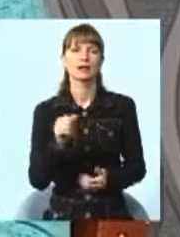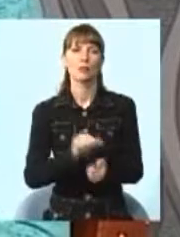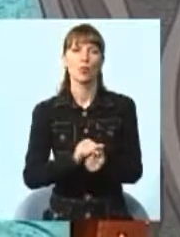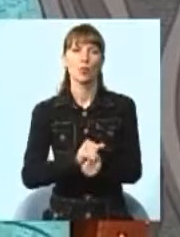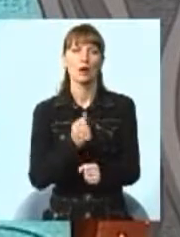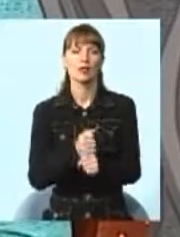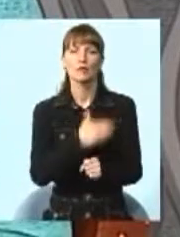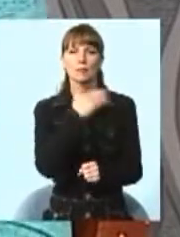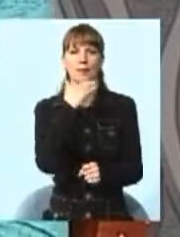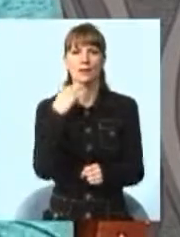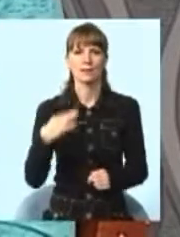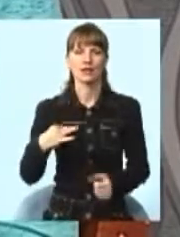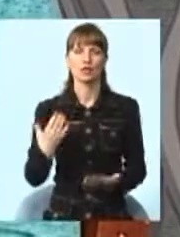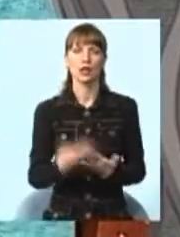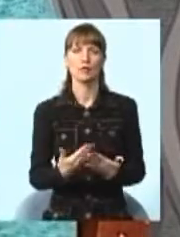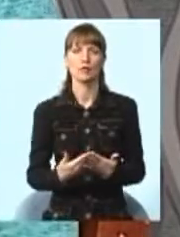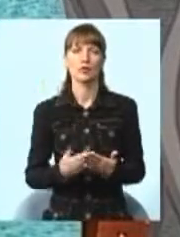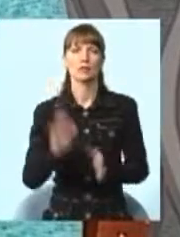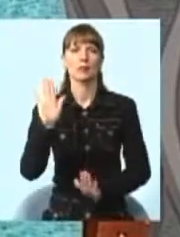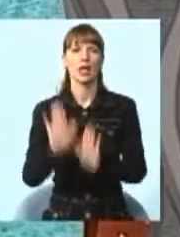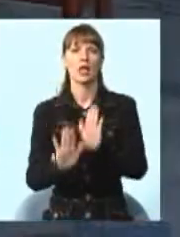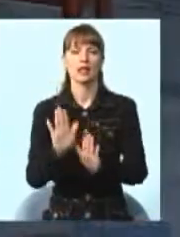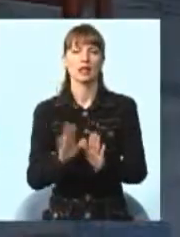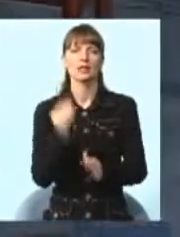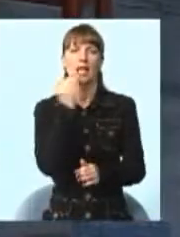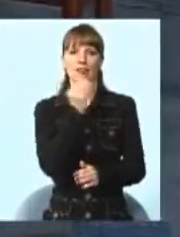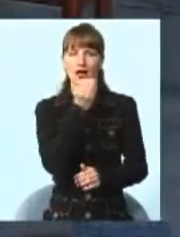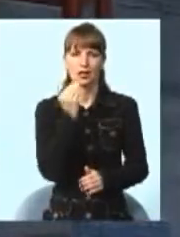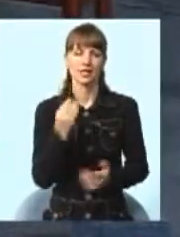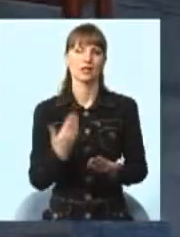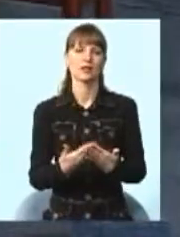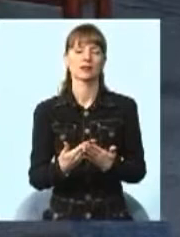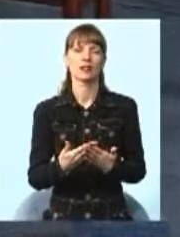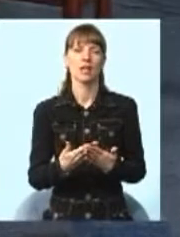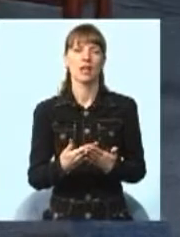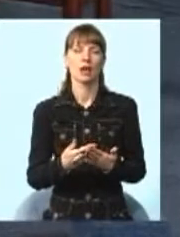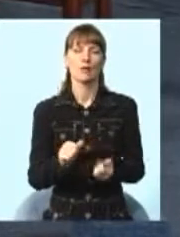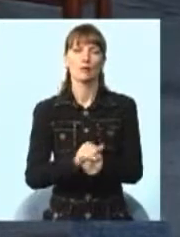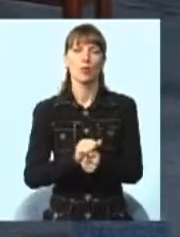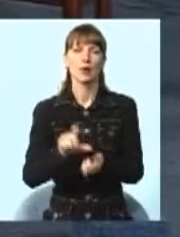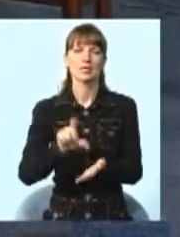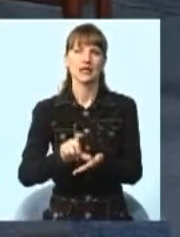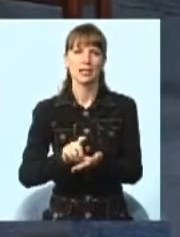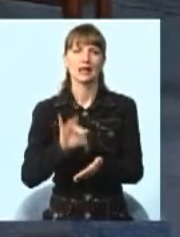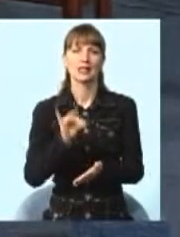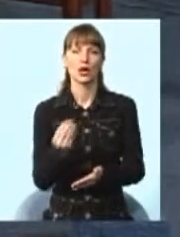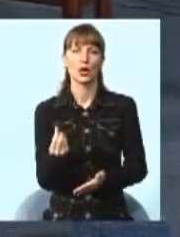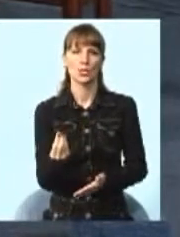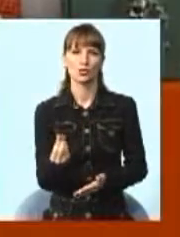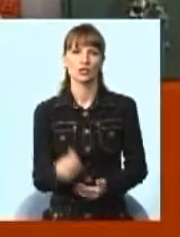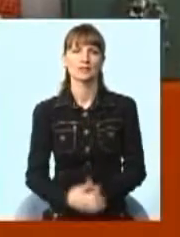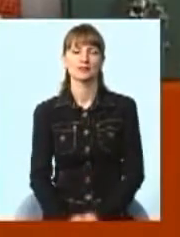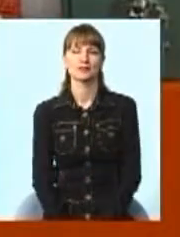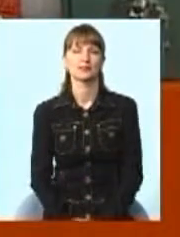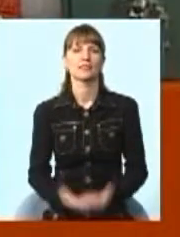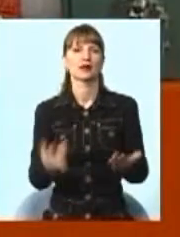дуже багато різноманітних речей. Наприклад, шпалери, серветки, паперові стаканчики і навіть гроші.